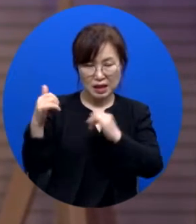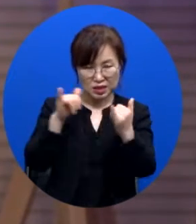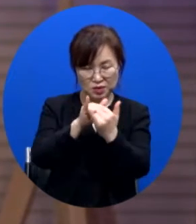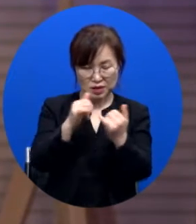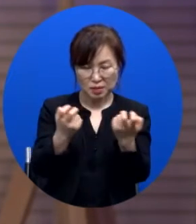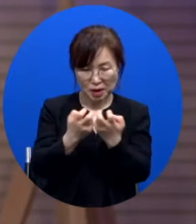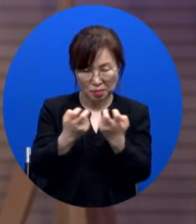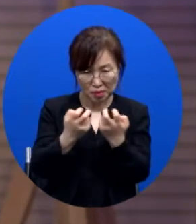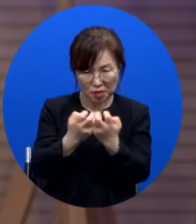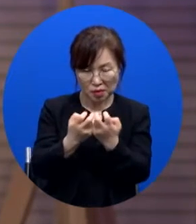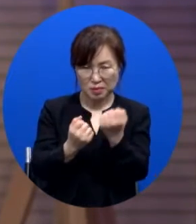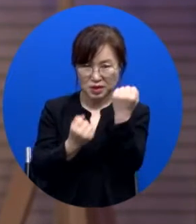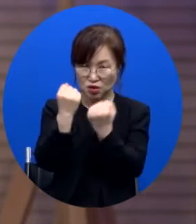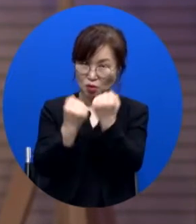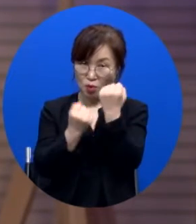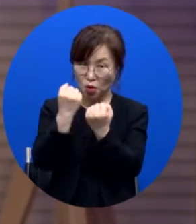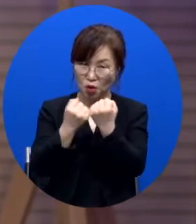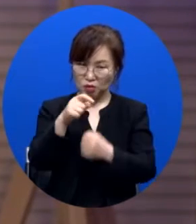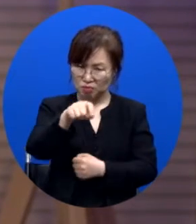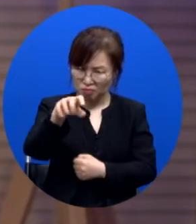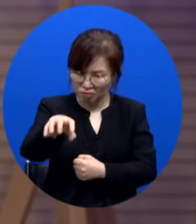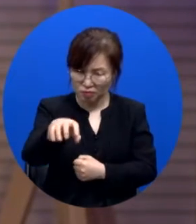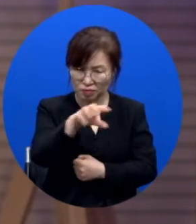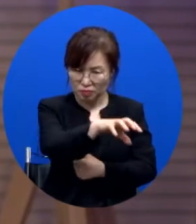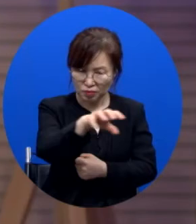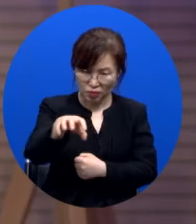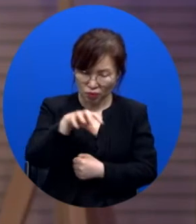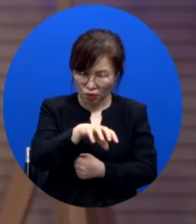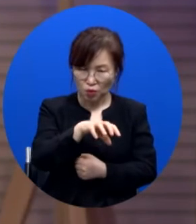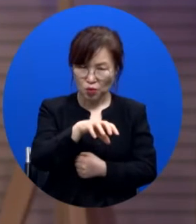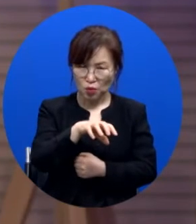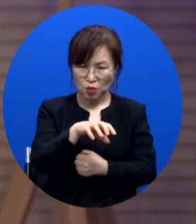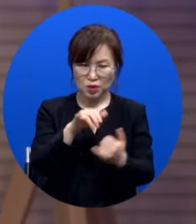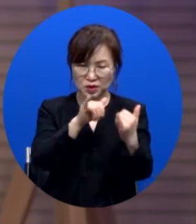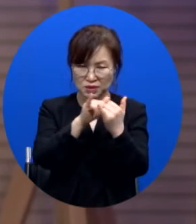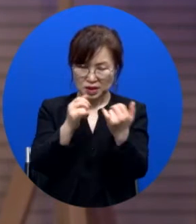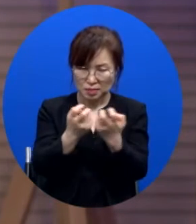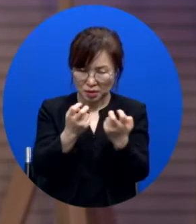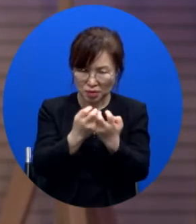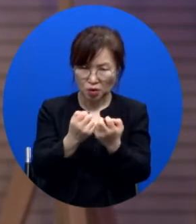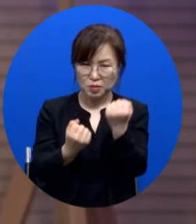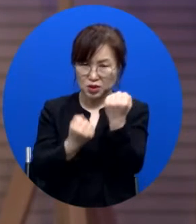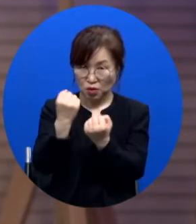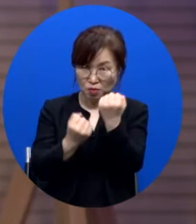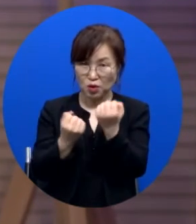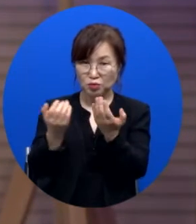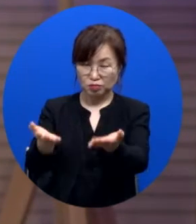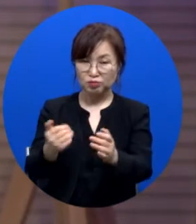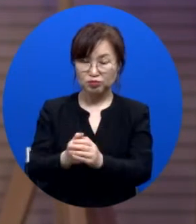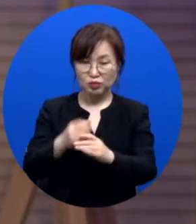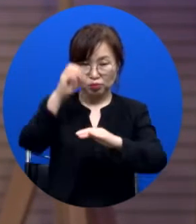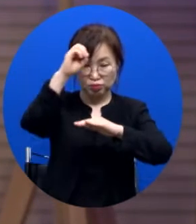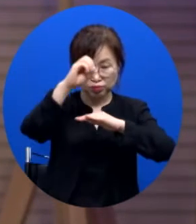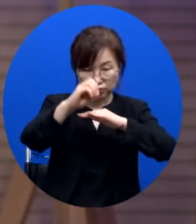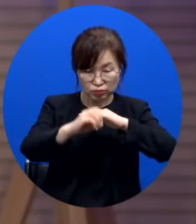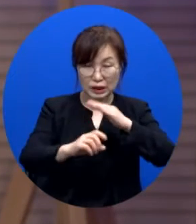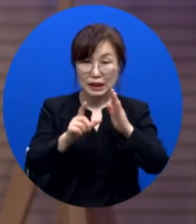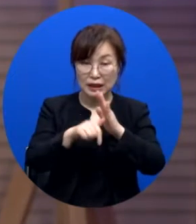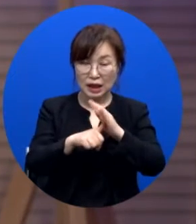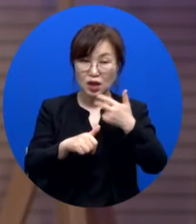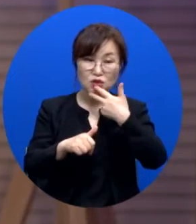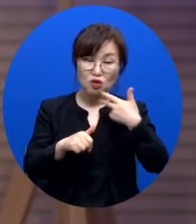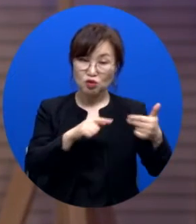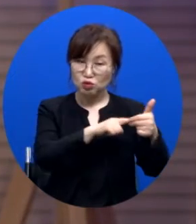여기에 보병을 배치하고 저쪽에는 기병 이쪽에는 포병을 배치 할 것이오 날이 저물 때 쯤엔 영국은